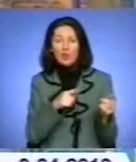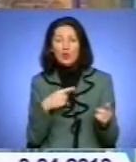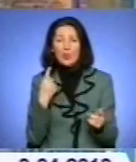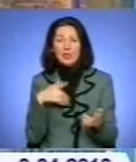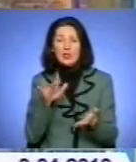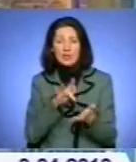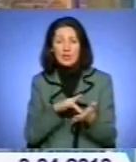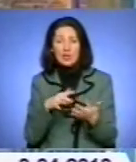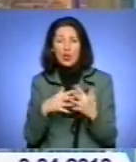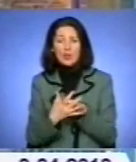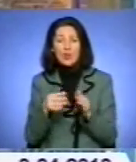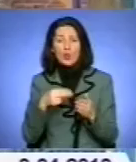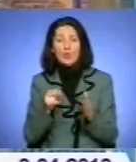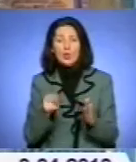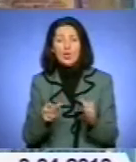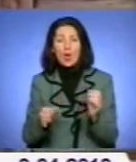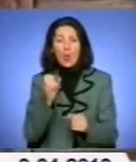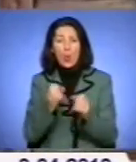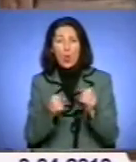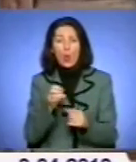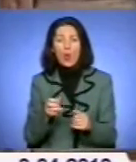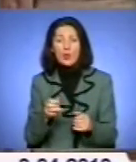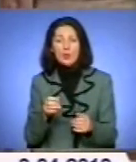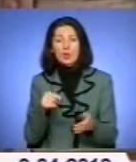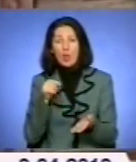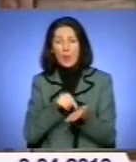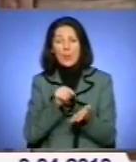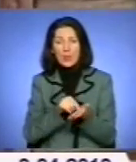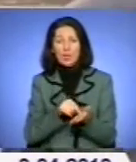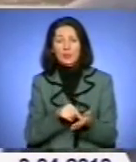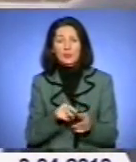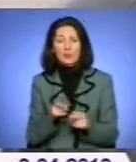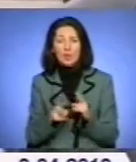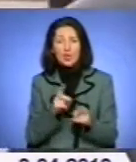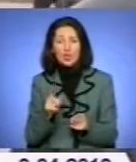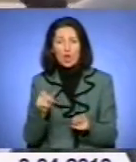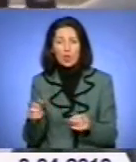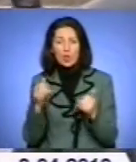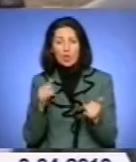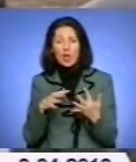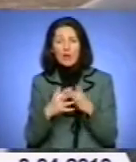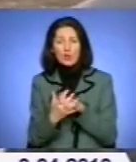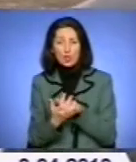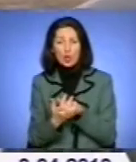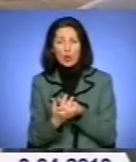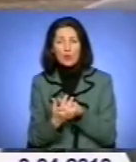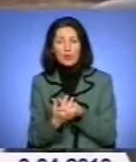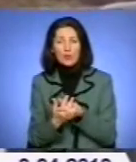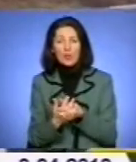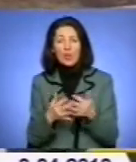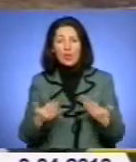селян купують лише молоко та домашню птицю, жаліються устачківчани. Зараз село живе тим,